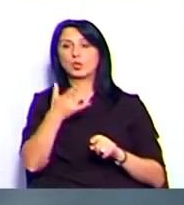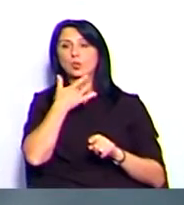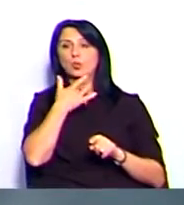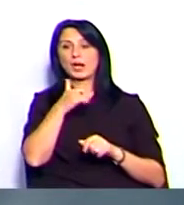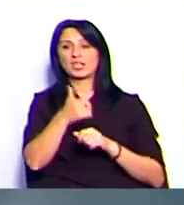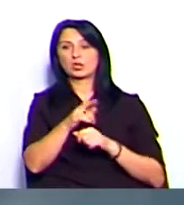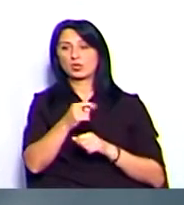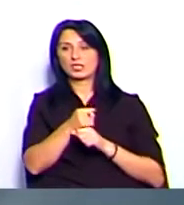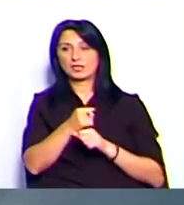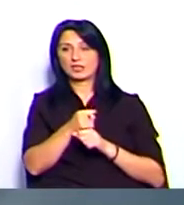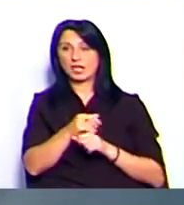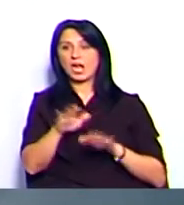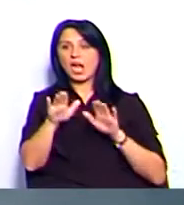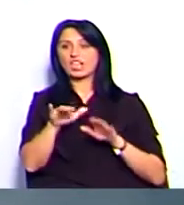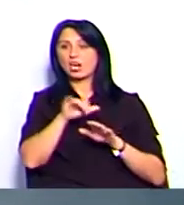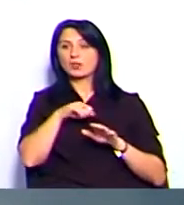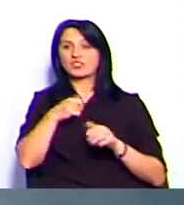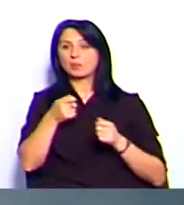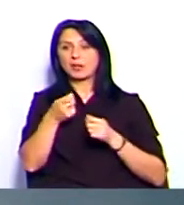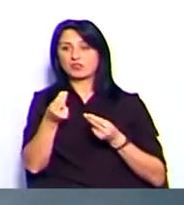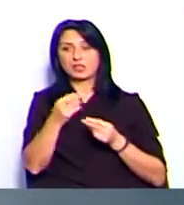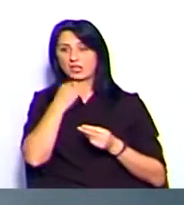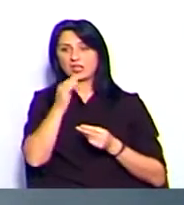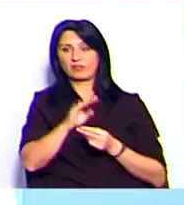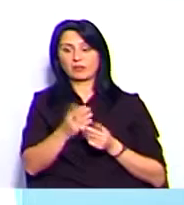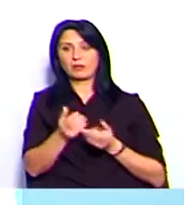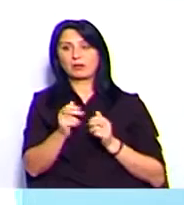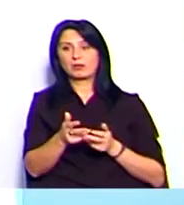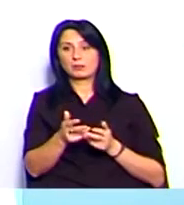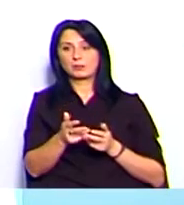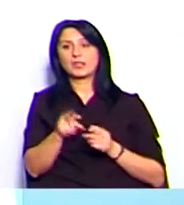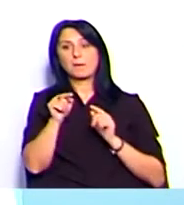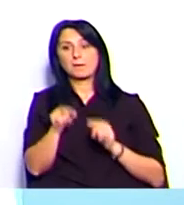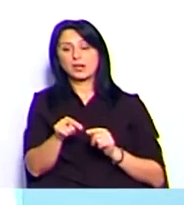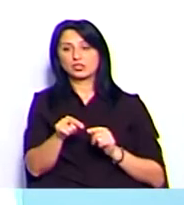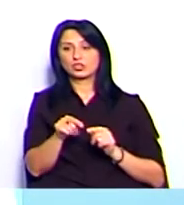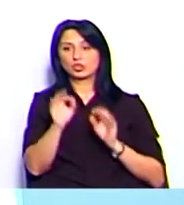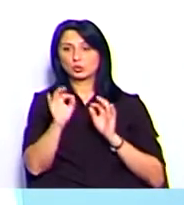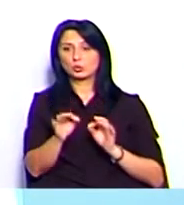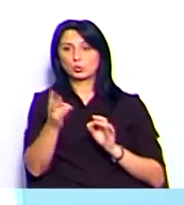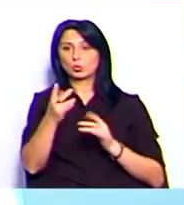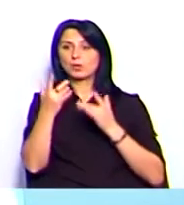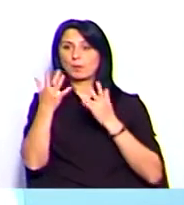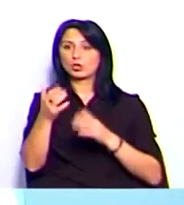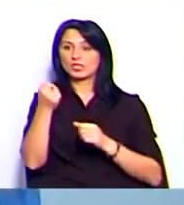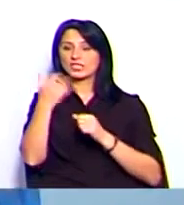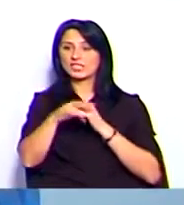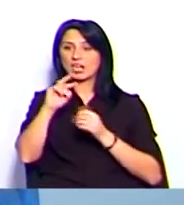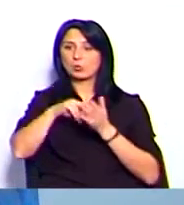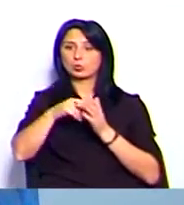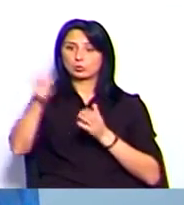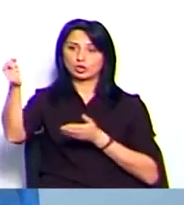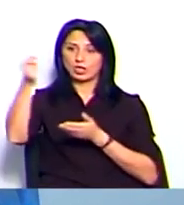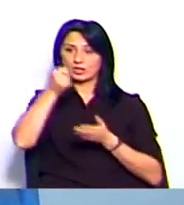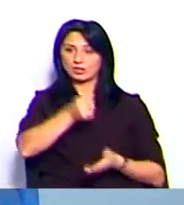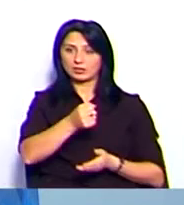რას აკეთებს? ხო, ყველაფერი ადგილობრივ თვითმმართველობას არ ეყოს თანხა ამ პრობლემის მოსაგვარებლად. აი მაშინ სწორედ უნდა მოეთხოვოს ცენტრალური ბიუჯეტისგან,